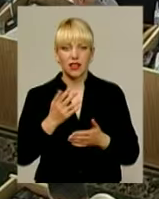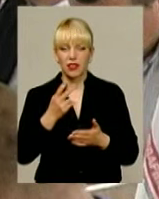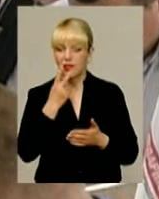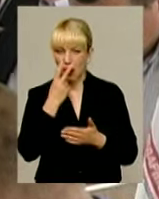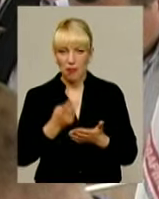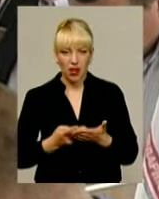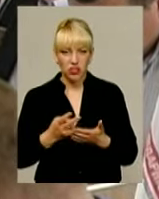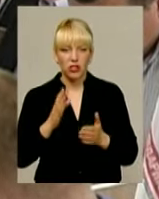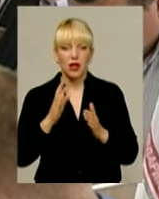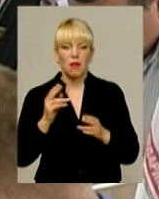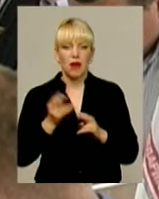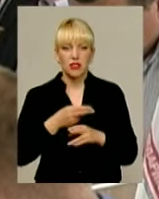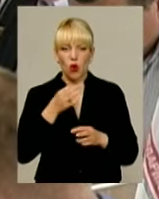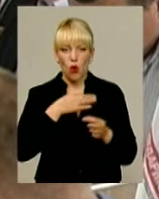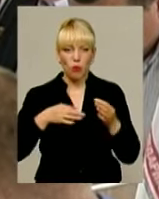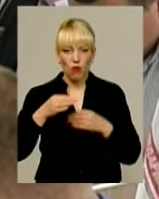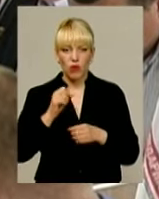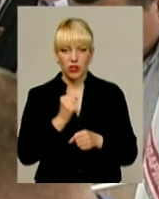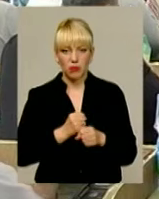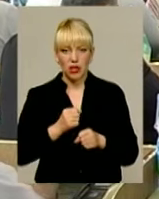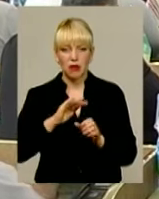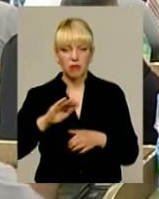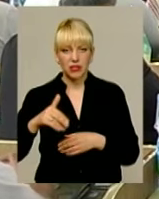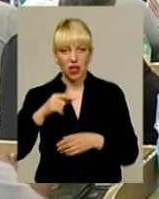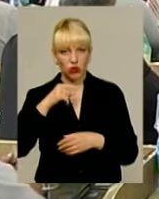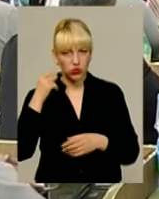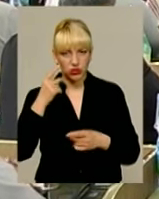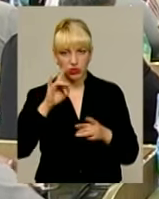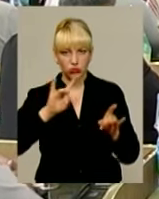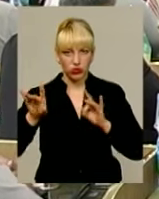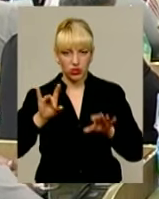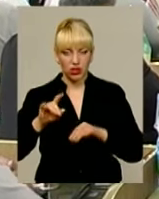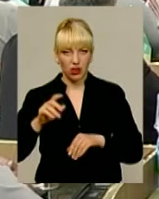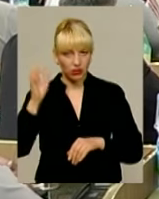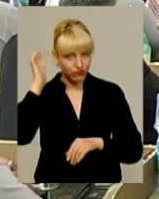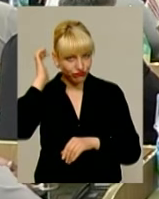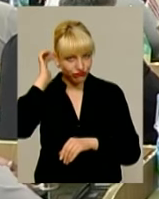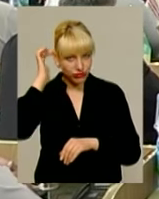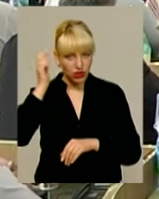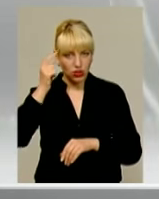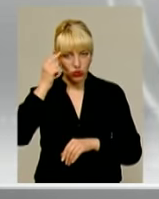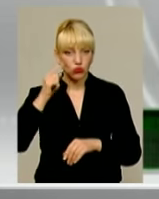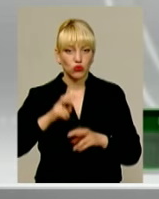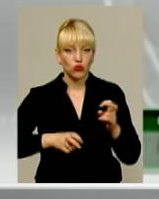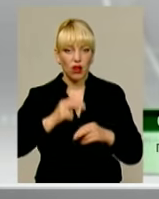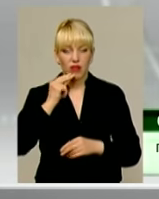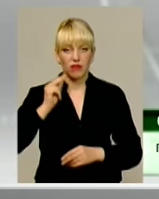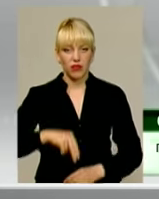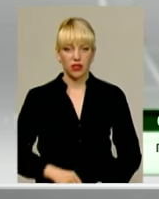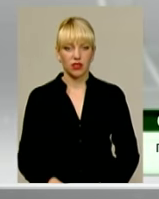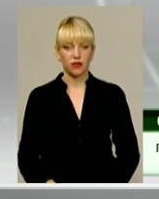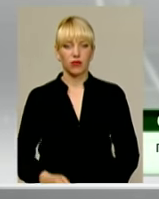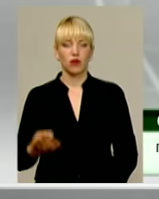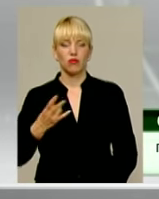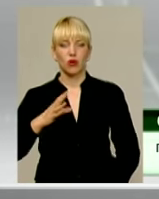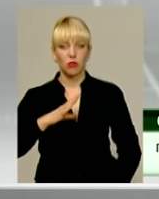опрацювання. Тільки от тепер, після російського анонсу, доводиться шукати потилицю. Ну і, звісно, шукати винних. Мають бути висновки юристів,